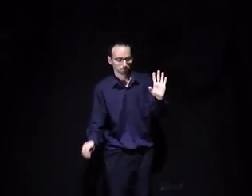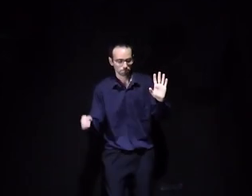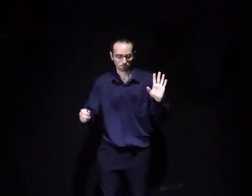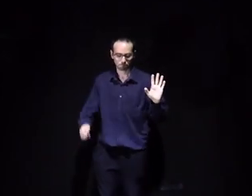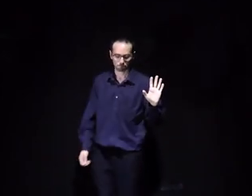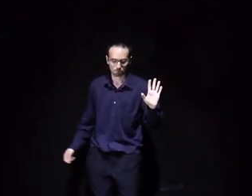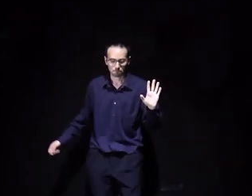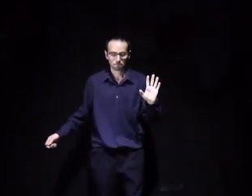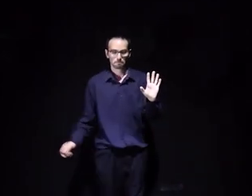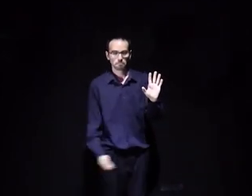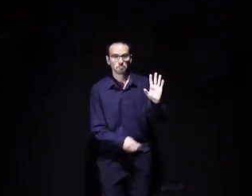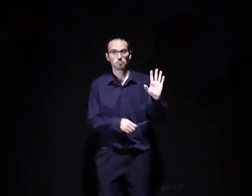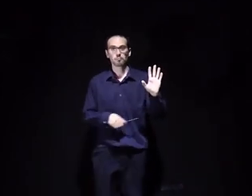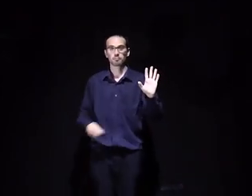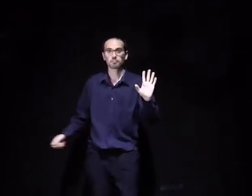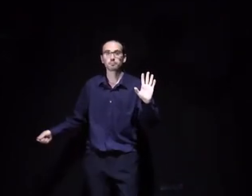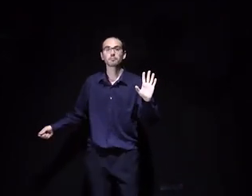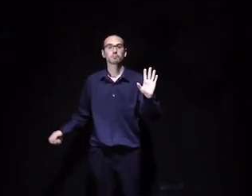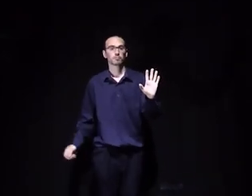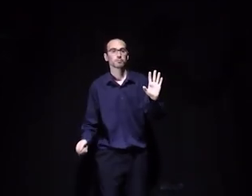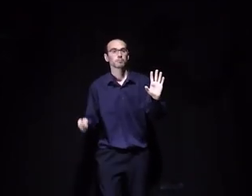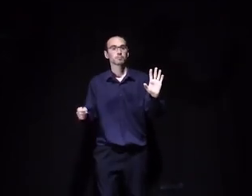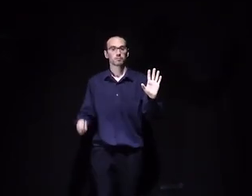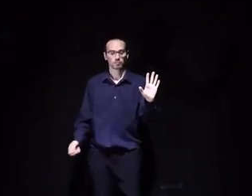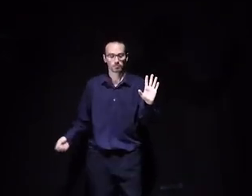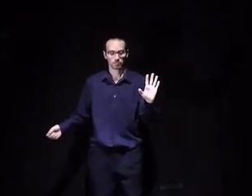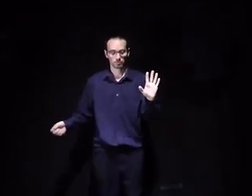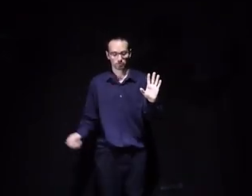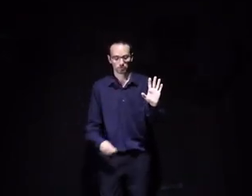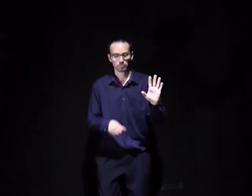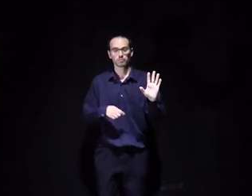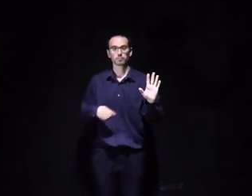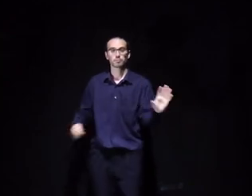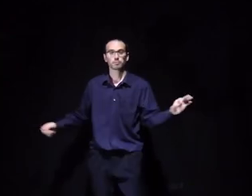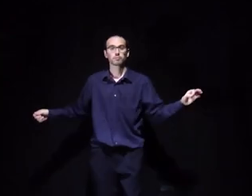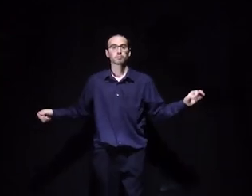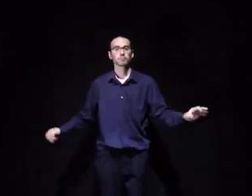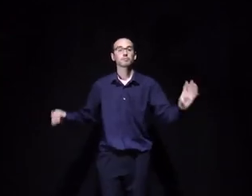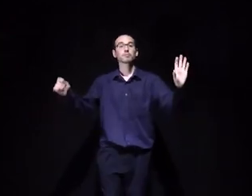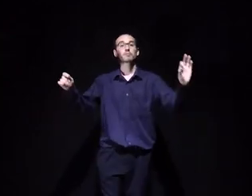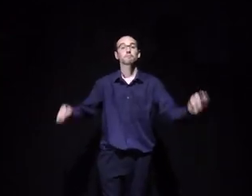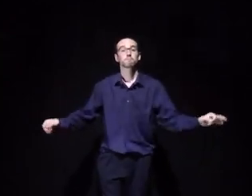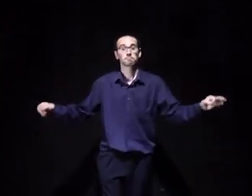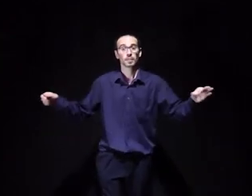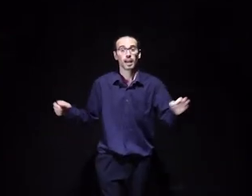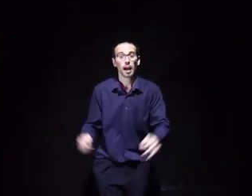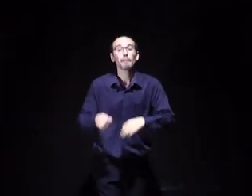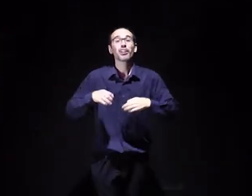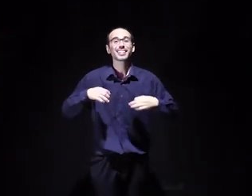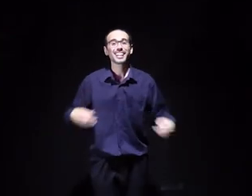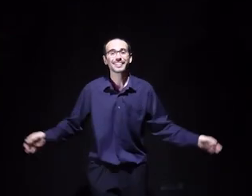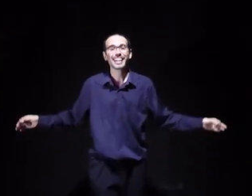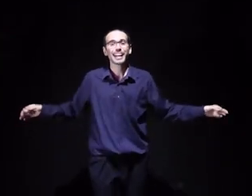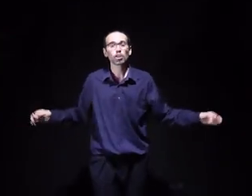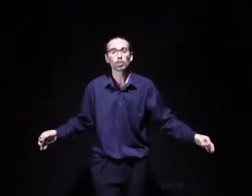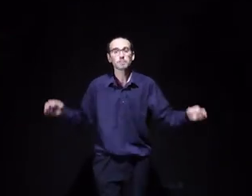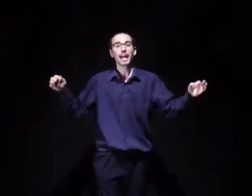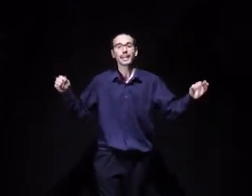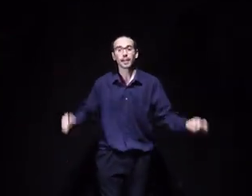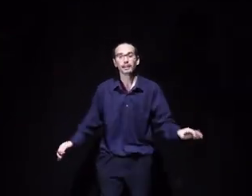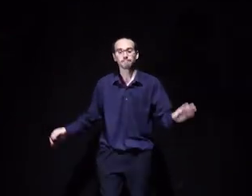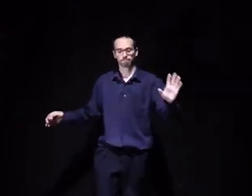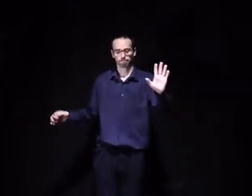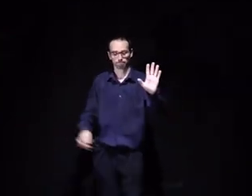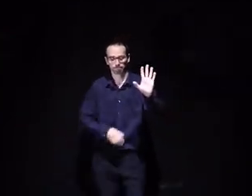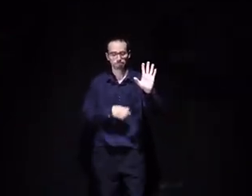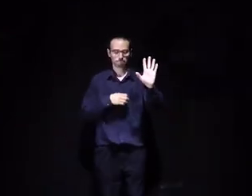al futbol? Soc jo la capitana i quan et marqui un gol veuràs que la terra no és